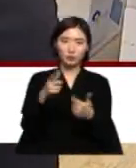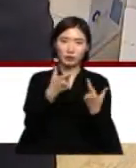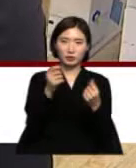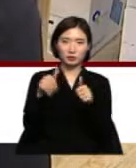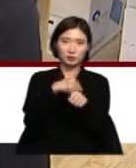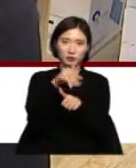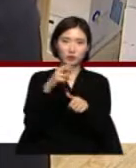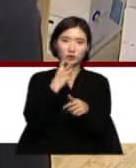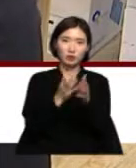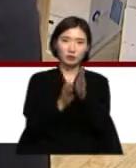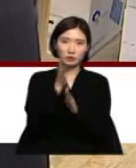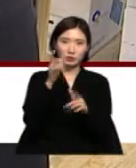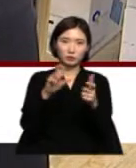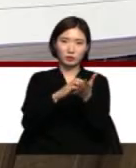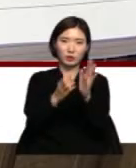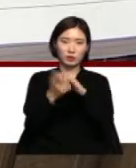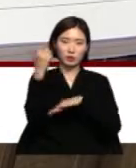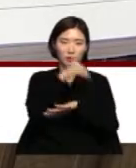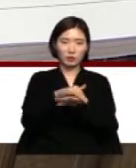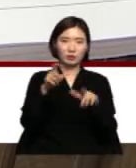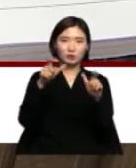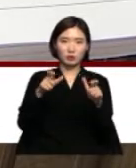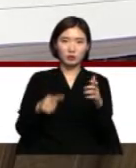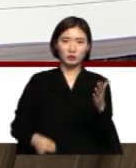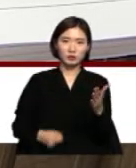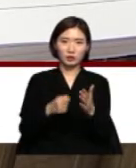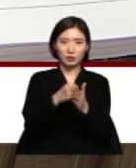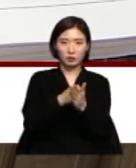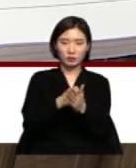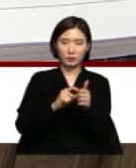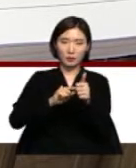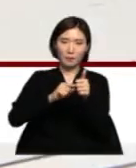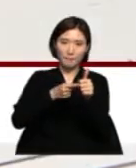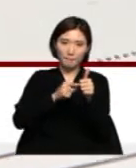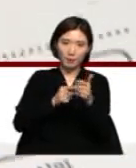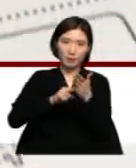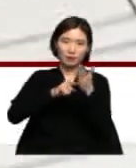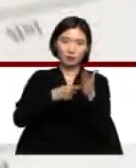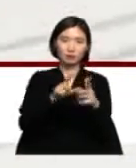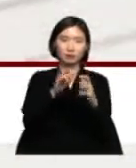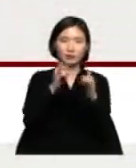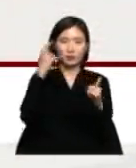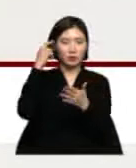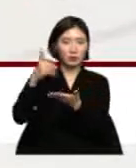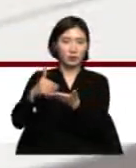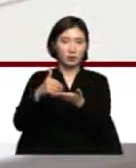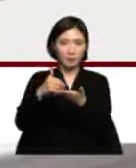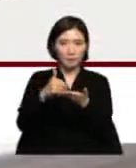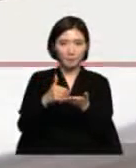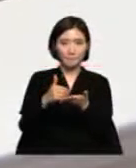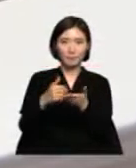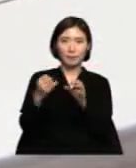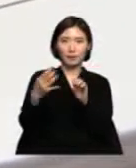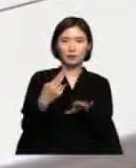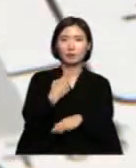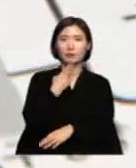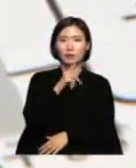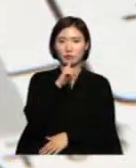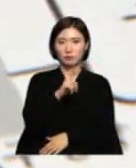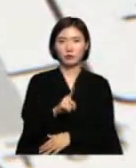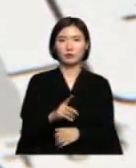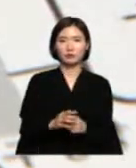상황에서 서울시가 지구 단위 계획 구역 지정을 일방적으로 추진하고 있어 주민들의 의견이 반영되지 않고 있다는